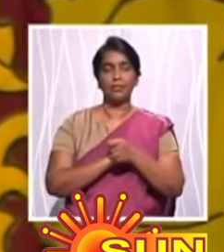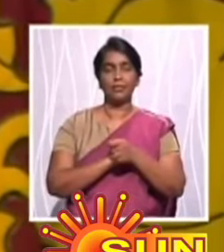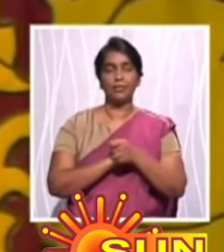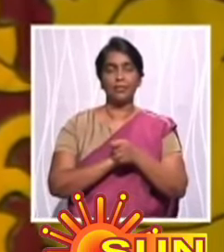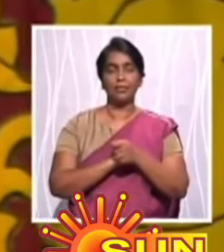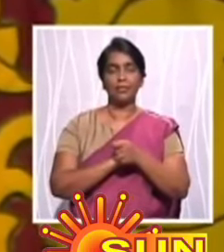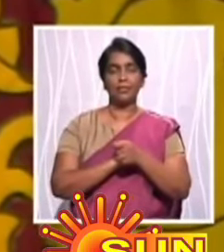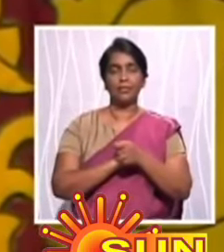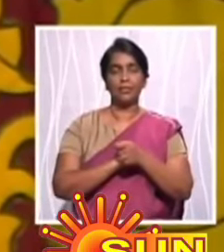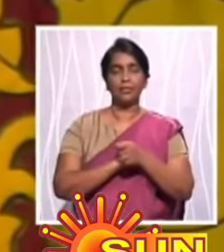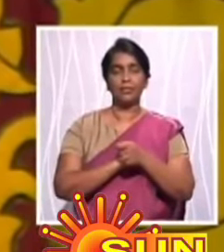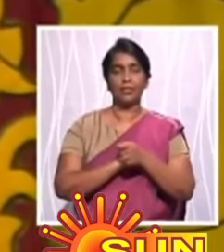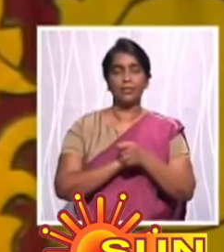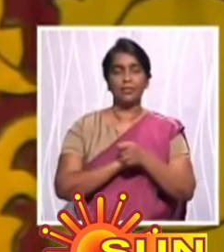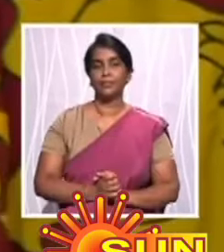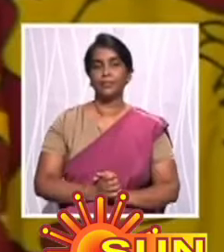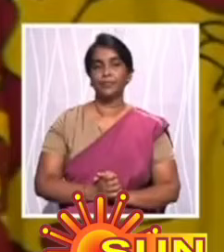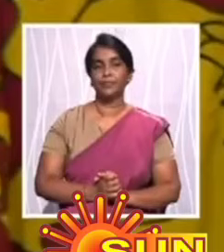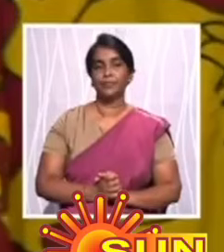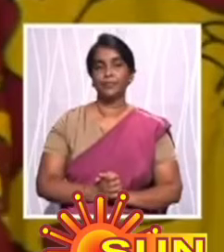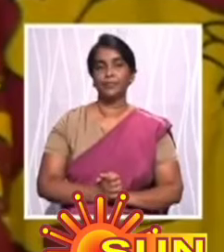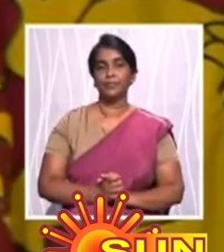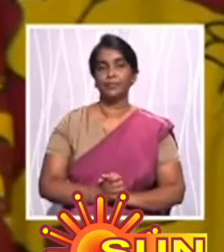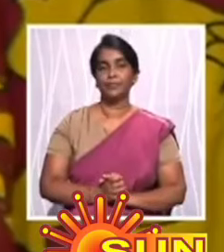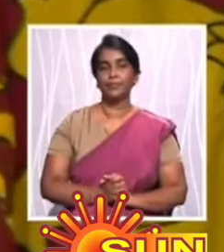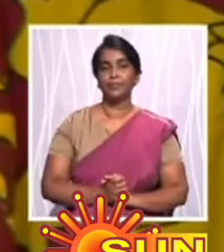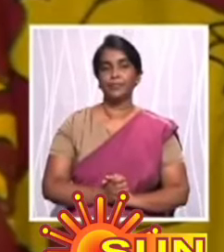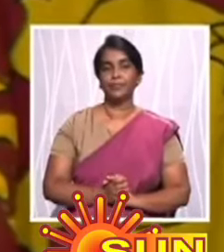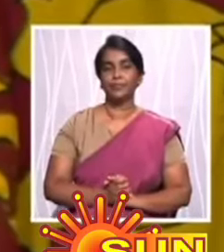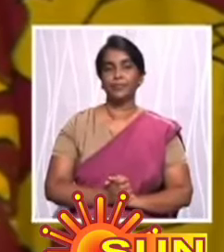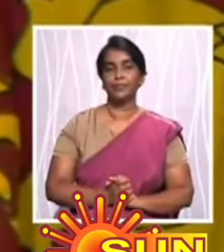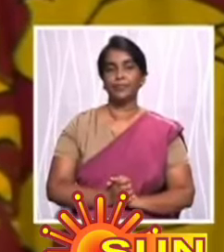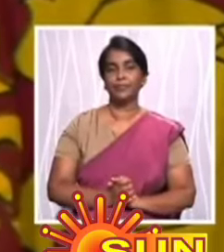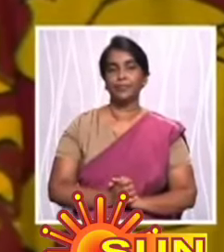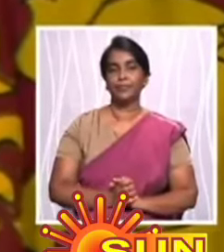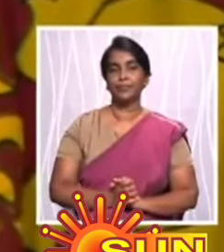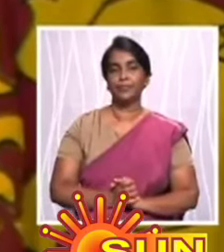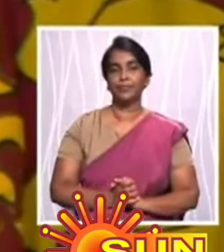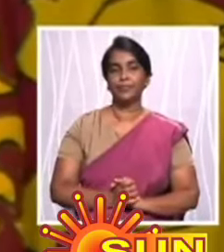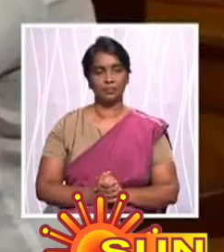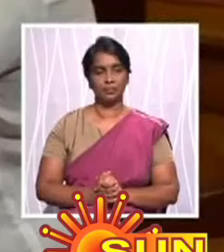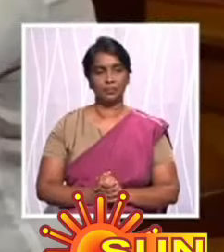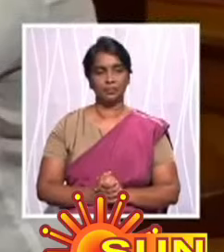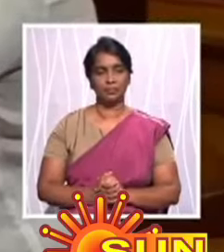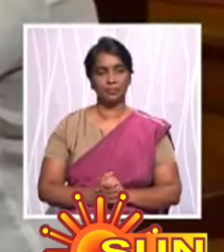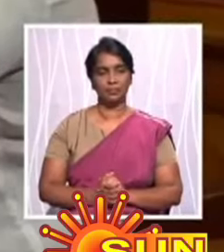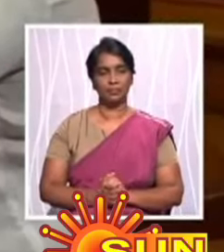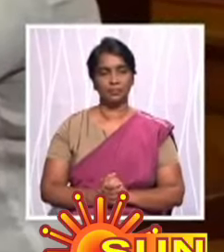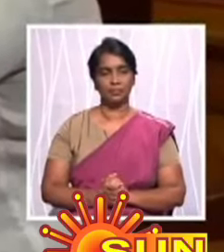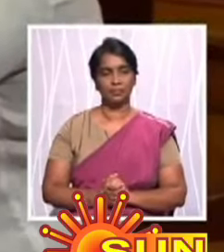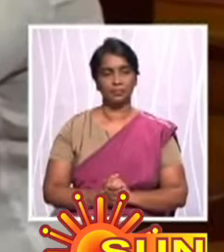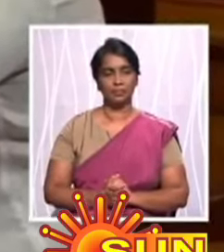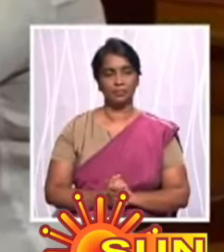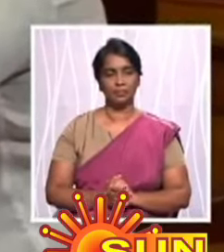நாடாளுமன்றத்தின் முதல் கூட்டம் நடைபெறுகிறது இதில் சிறப்புரையாற்றும் அதிபர் அனுரகுமார திசநாயக்கர் தனது அரசியல் செயல்